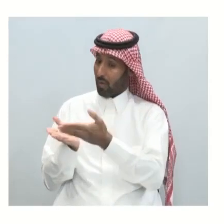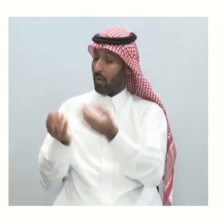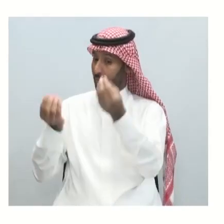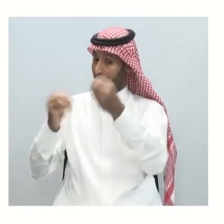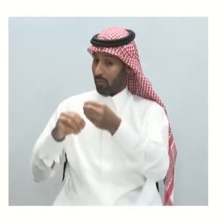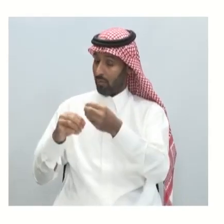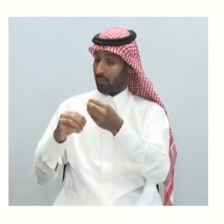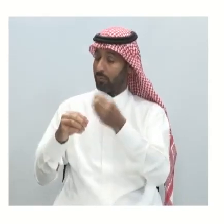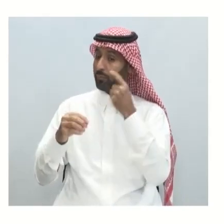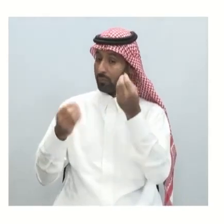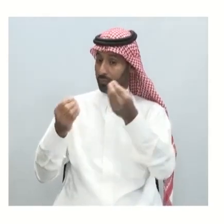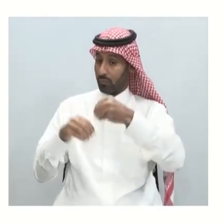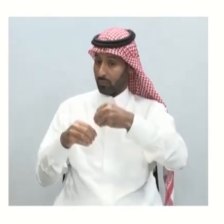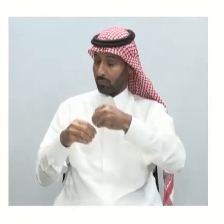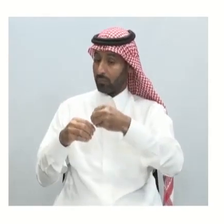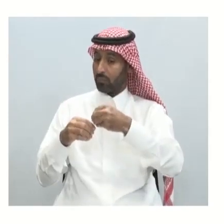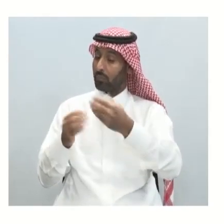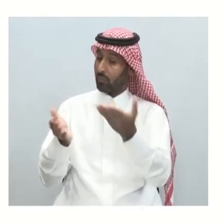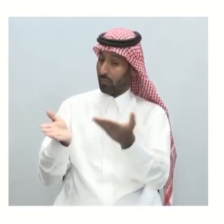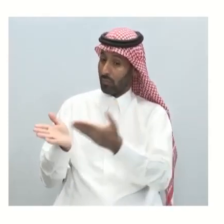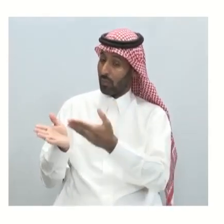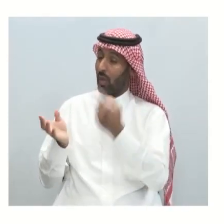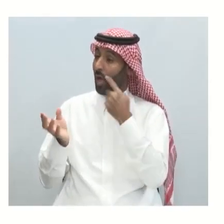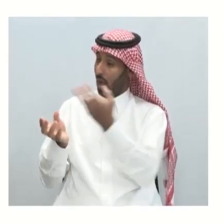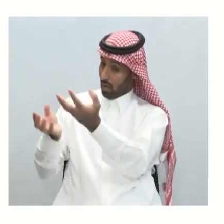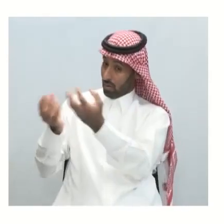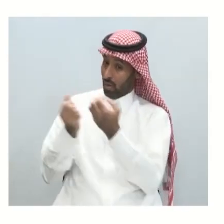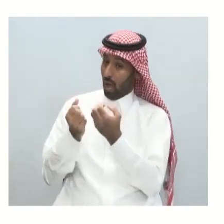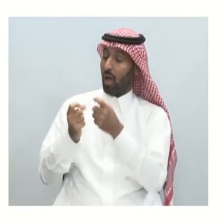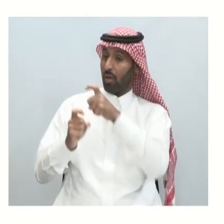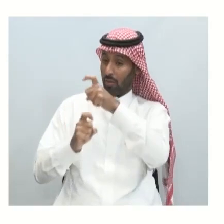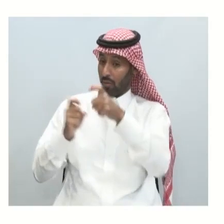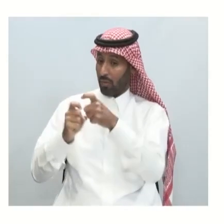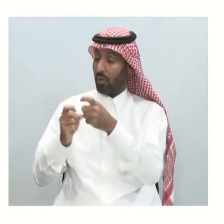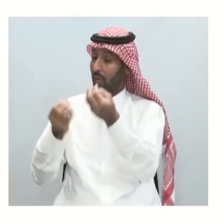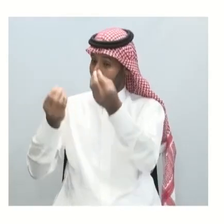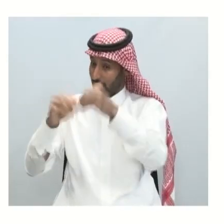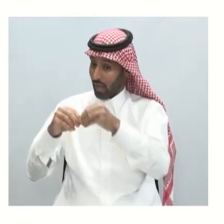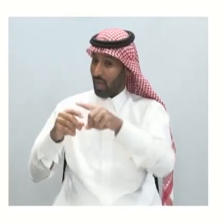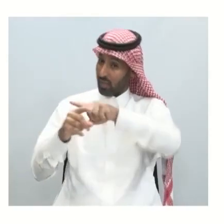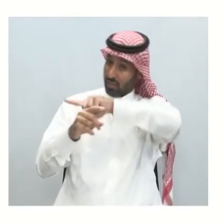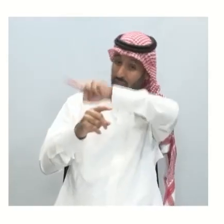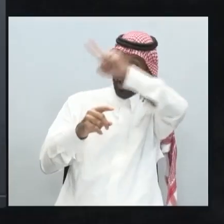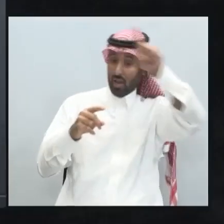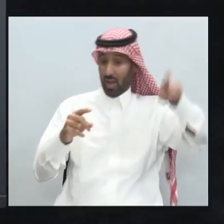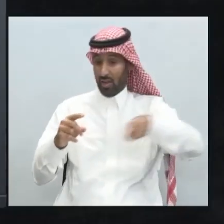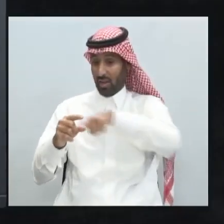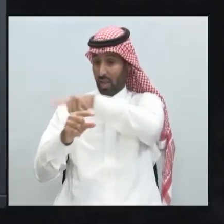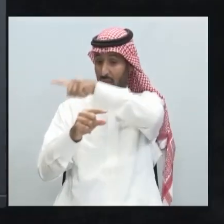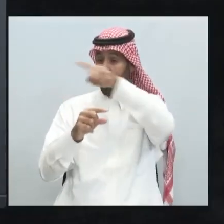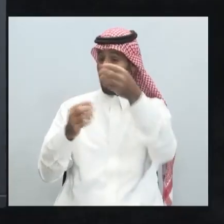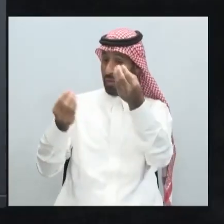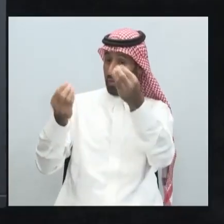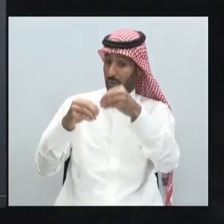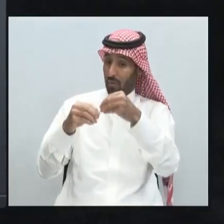يزداد الميل الالكتروني كلما زاد العدد الذري عبر الدوره اذا يزداد تستطيع ان